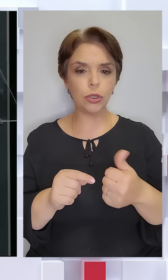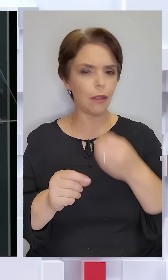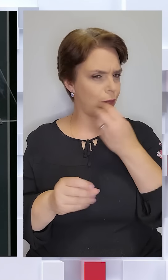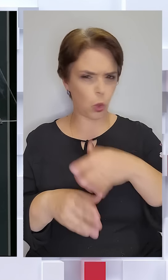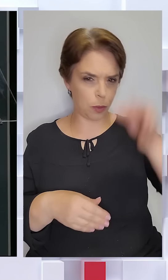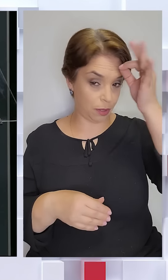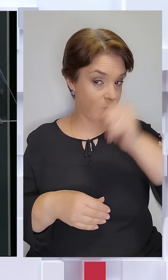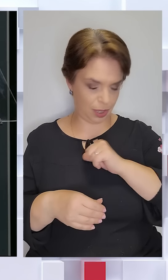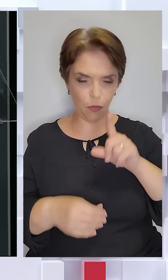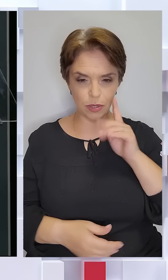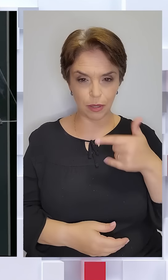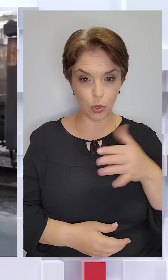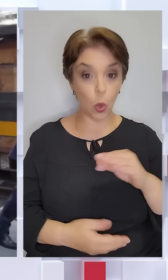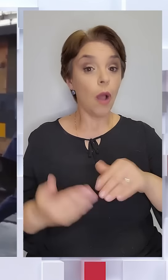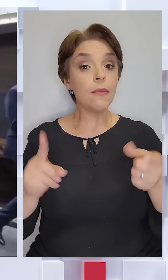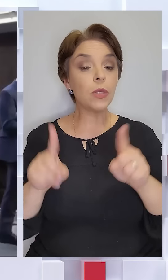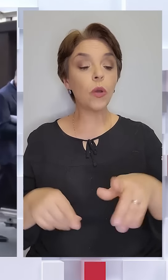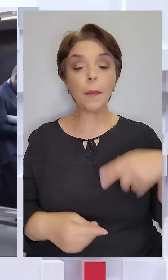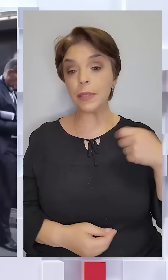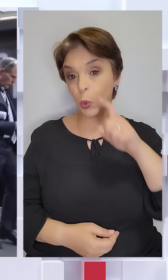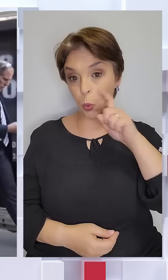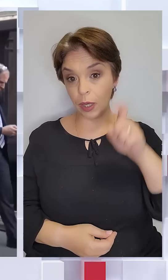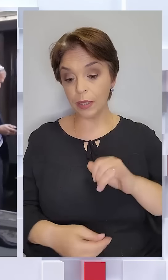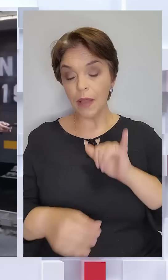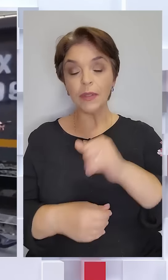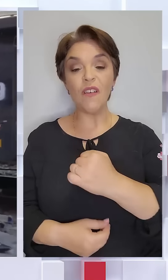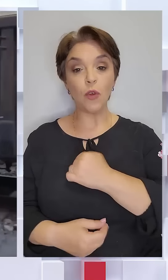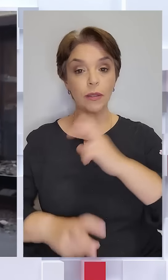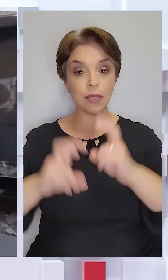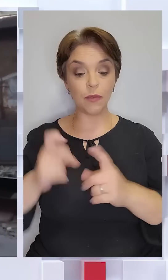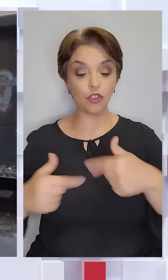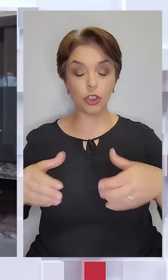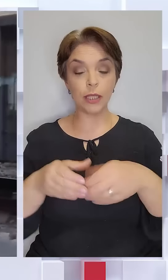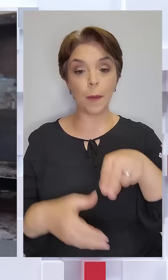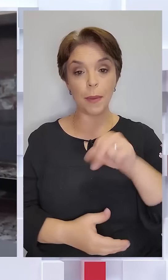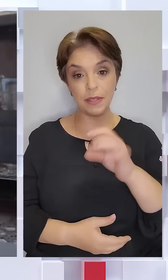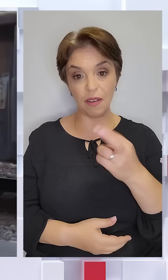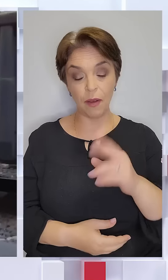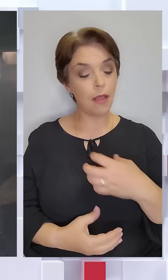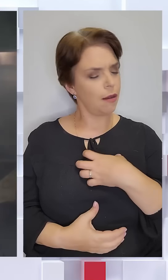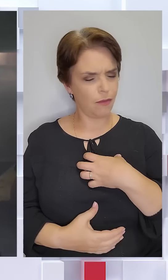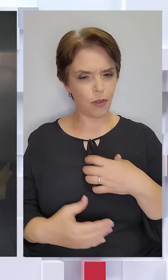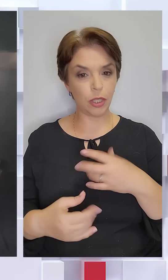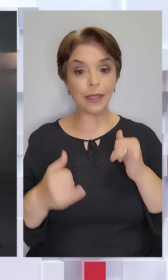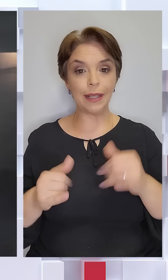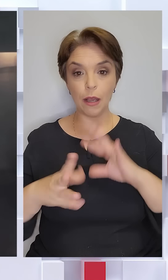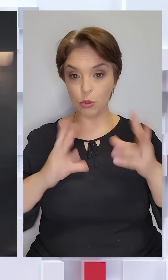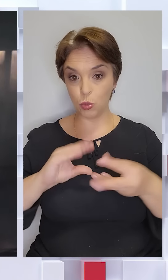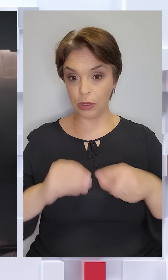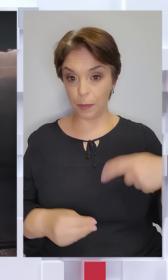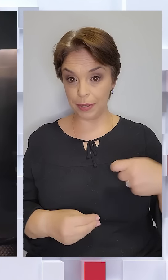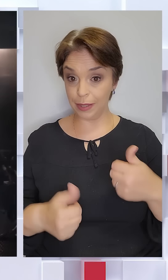недобре згадував і самого Зеленського. Після того, як президент України відвідав воєнний завод у штаті Пенсильванія, критично важливому для